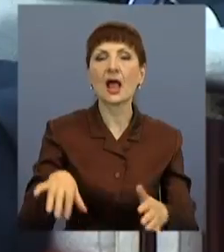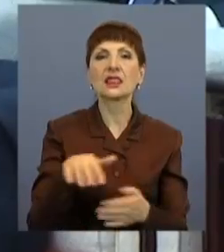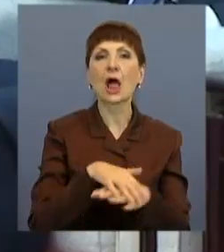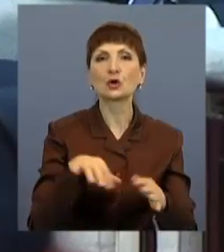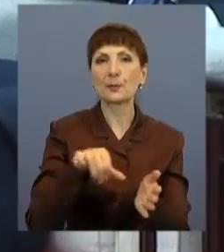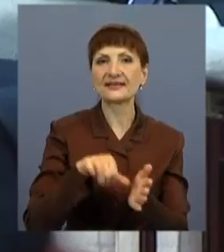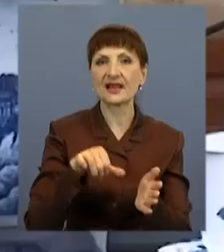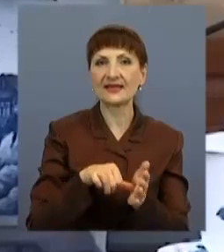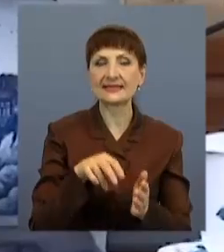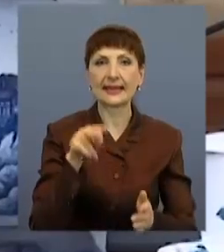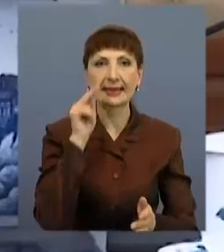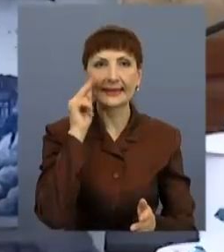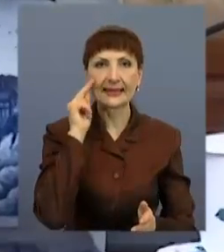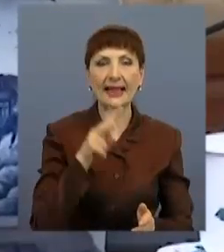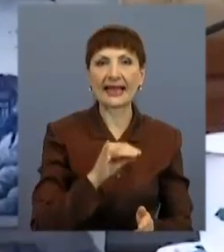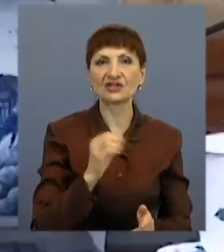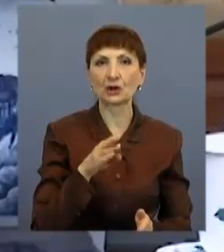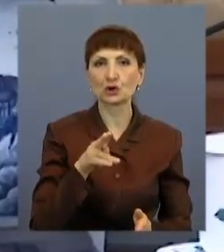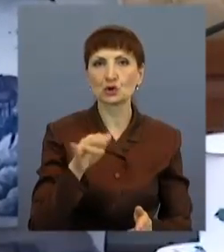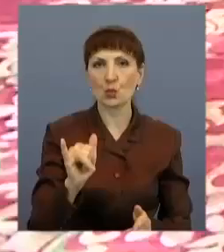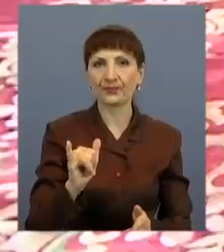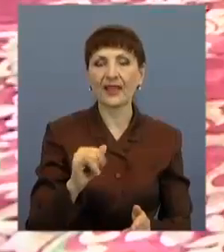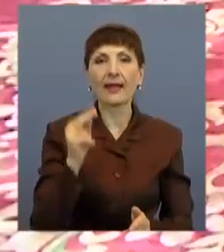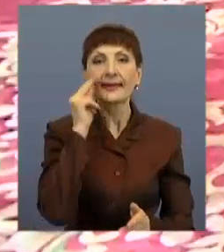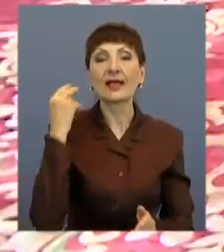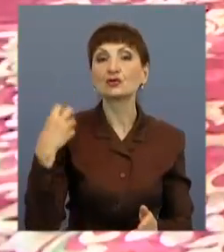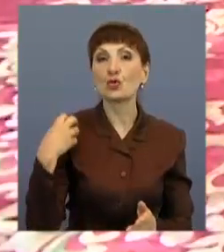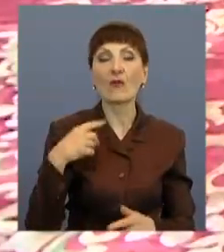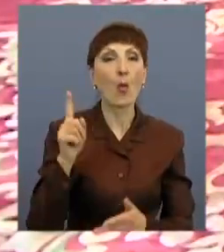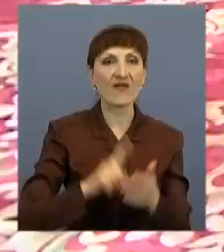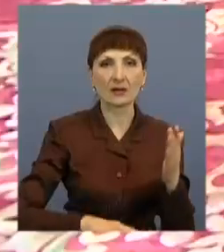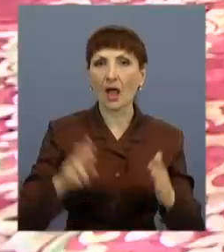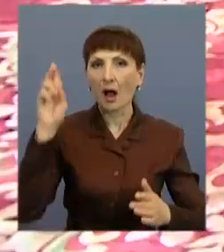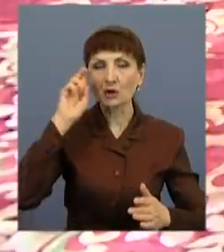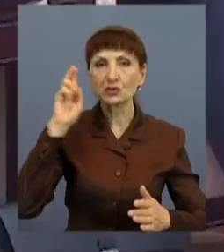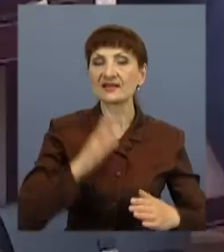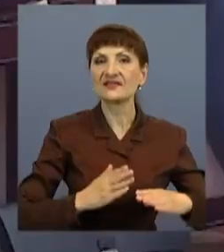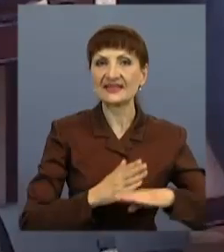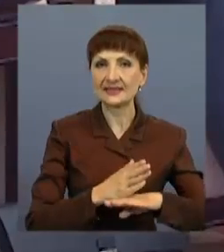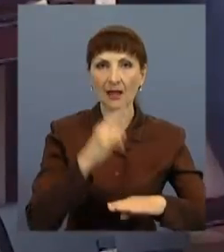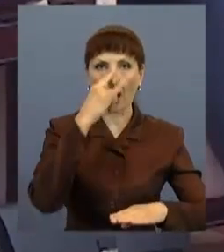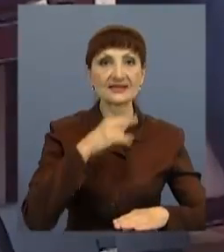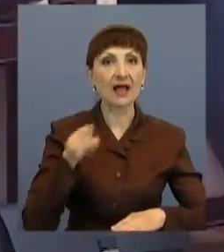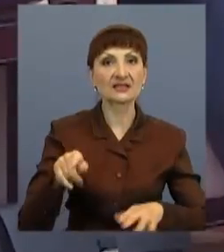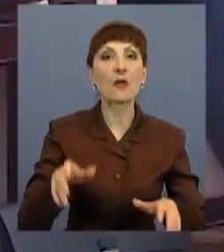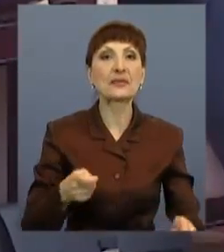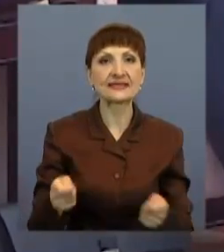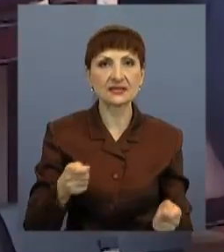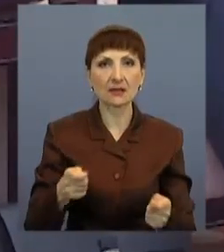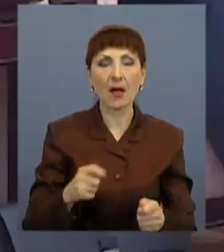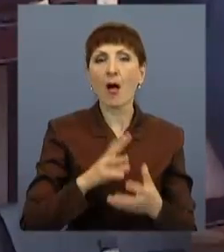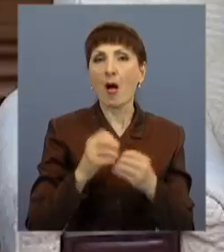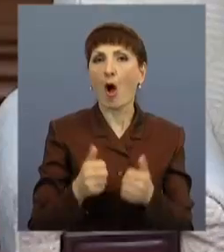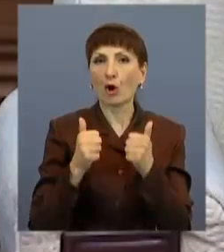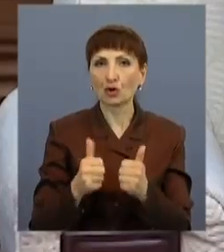представителей КНР Ли Джаньшум. Китайский чиновник уверен, государственный визит казахстанского лидера плодотворный,